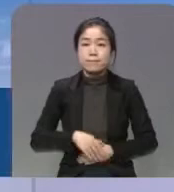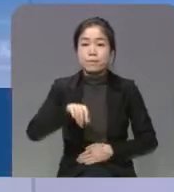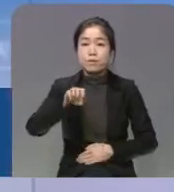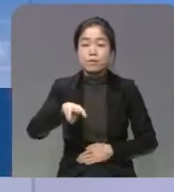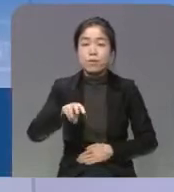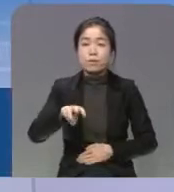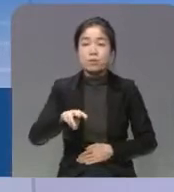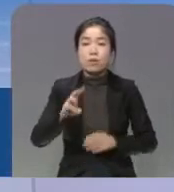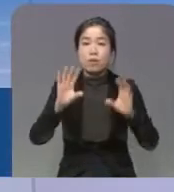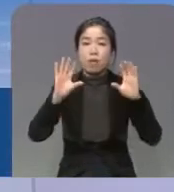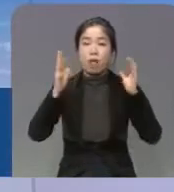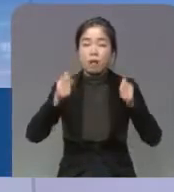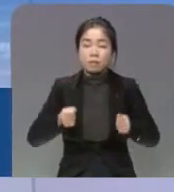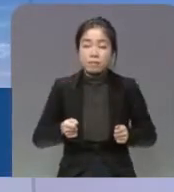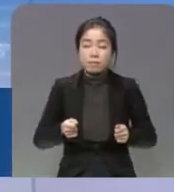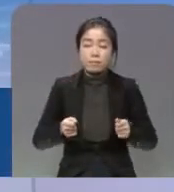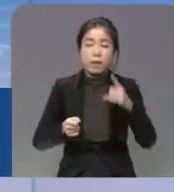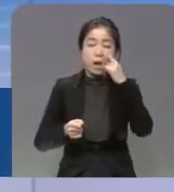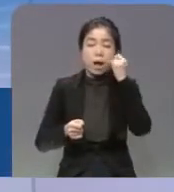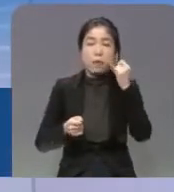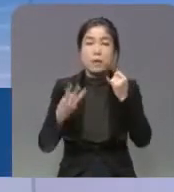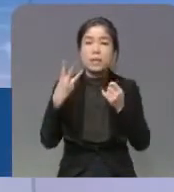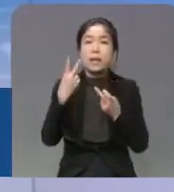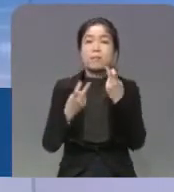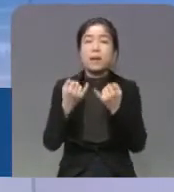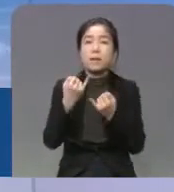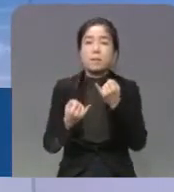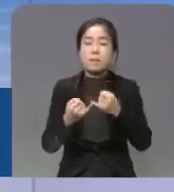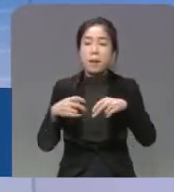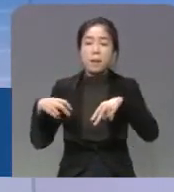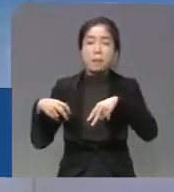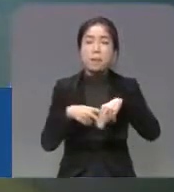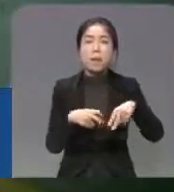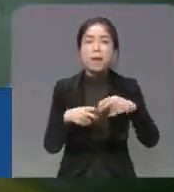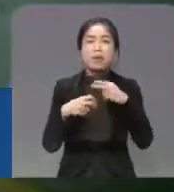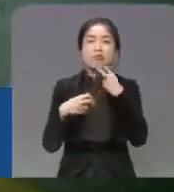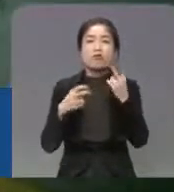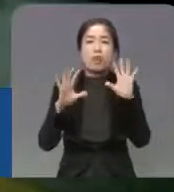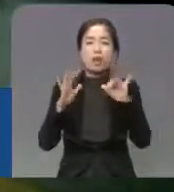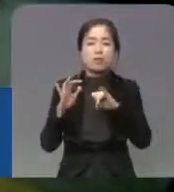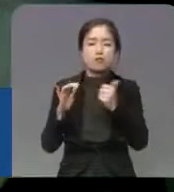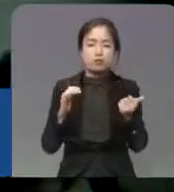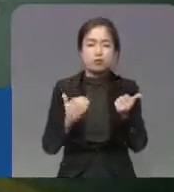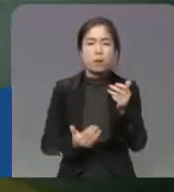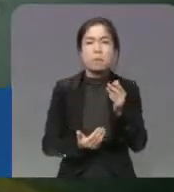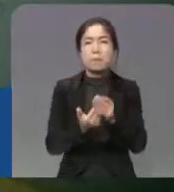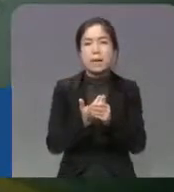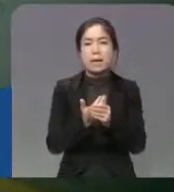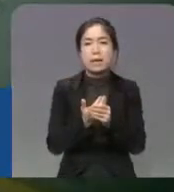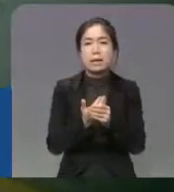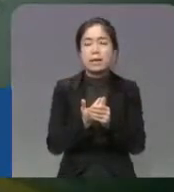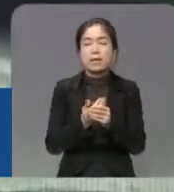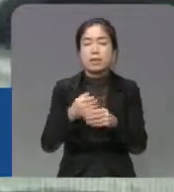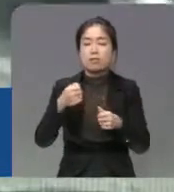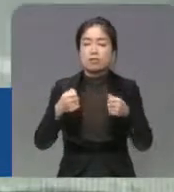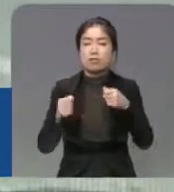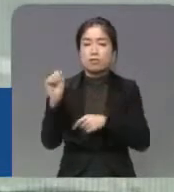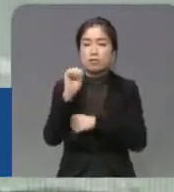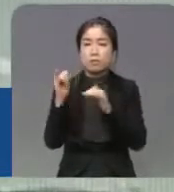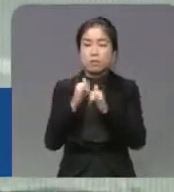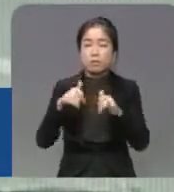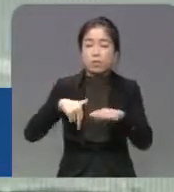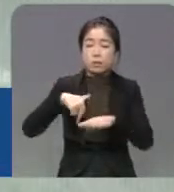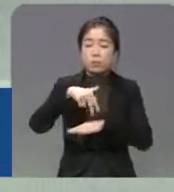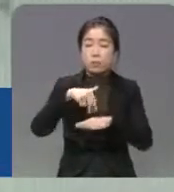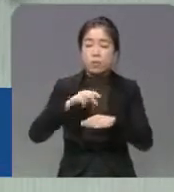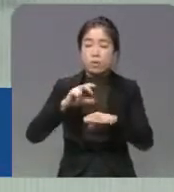광주에서 유모차를 끈 어머니와 3남매가 차에 치여 2살 배기가 숨진 사고가 난 가운데 운전자의 보행자